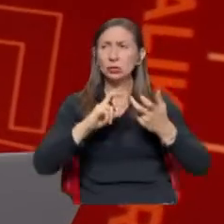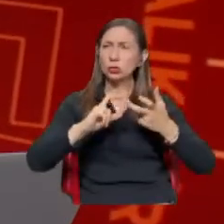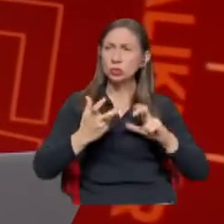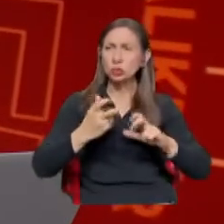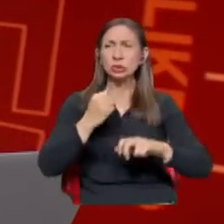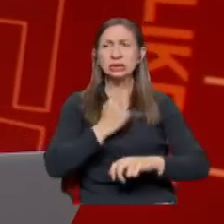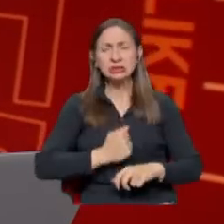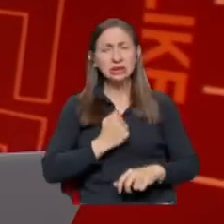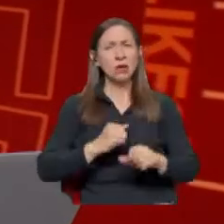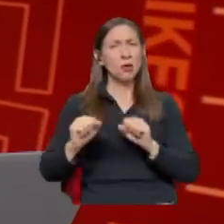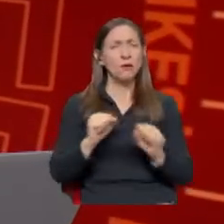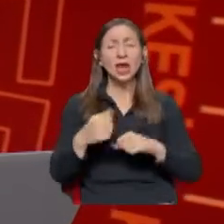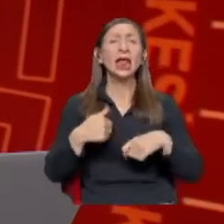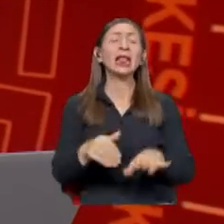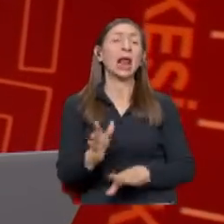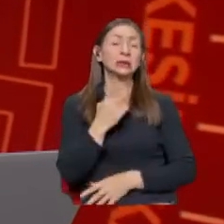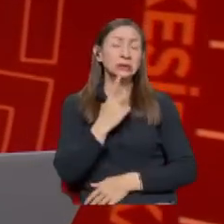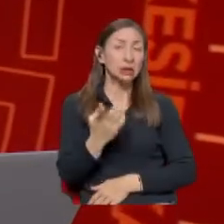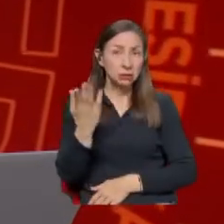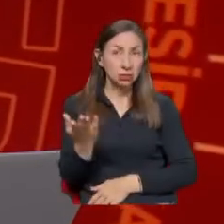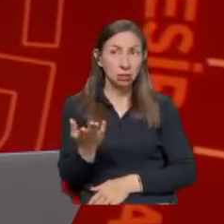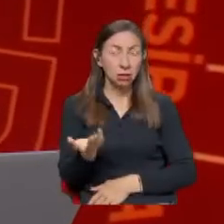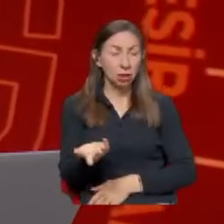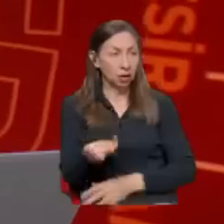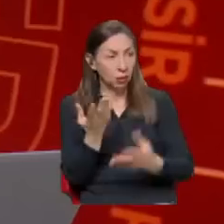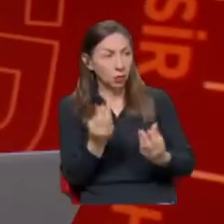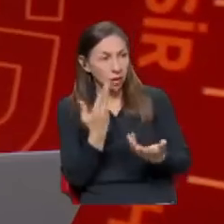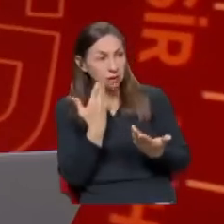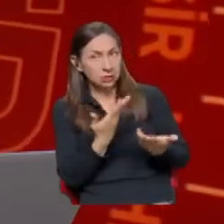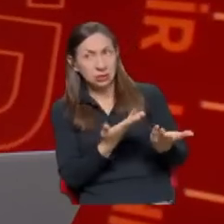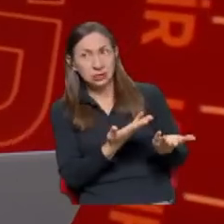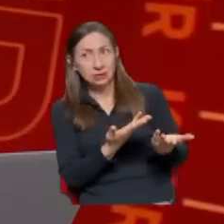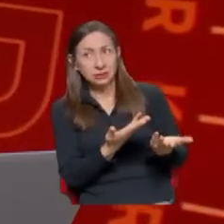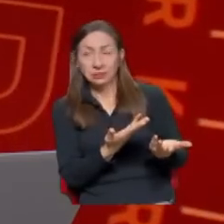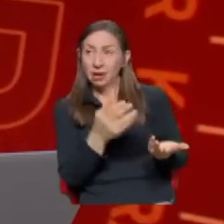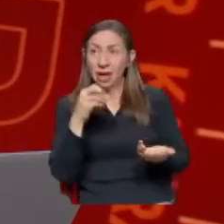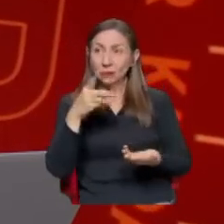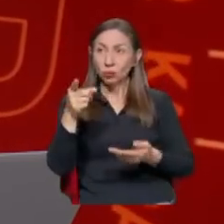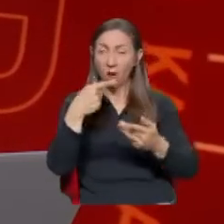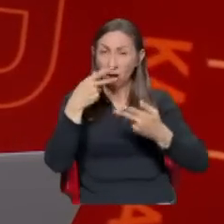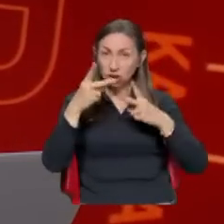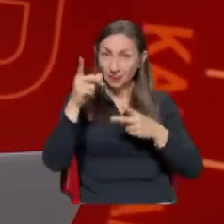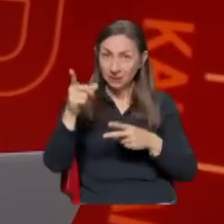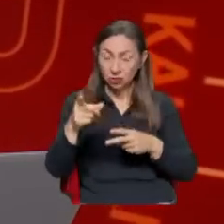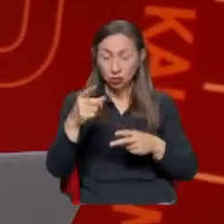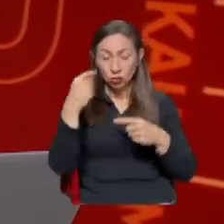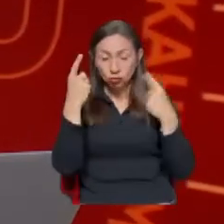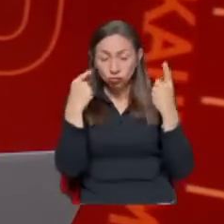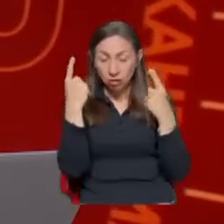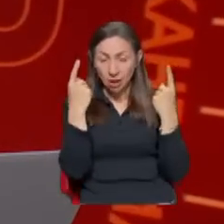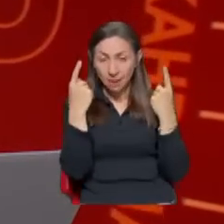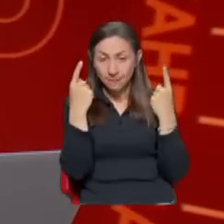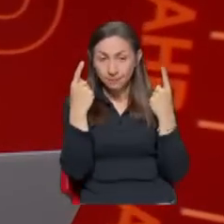küskün, kızgın, öfkeli değiliz dedi. Ama olanları izlediniz. Erdoğan'ın bu ifadelerini,